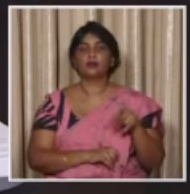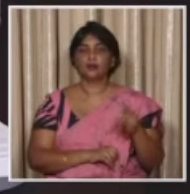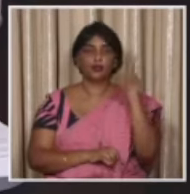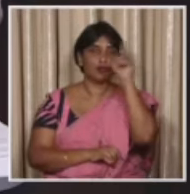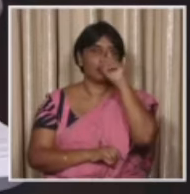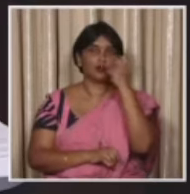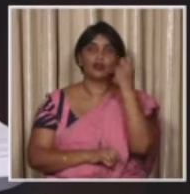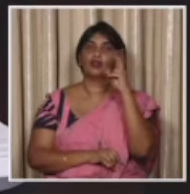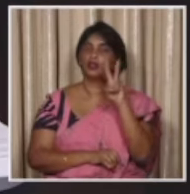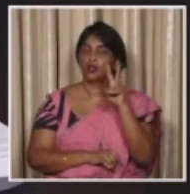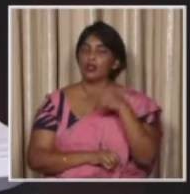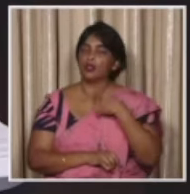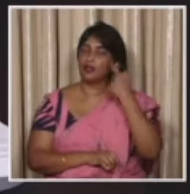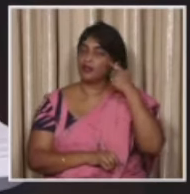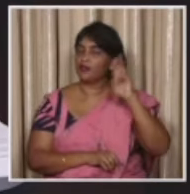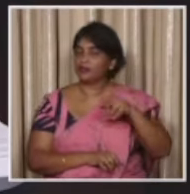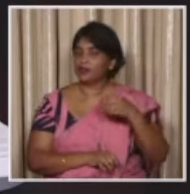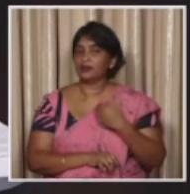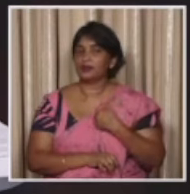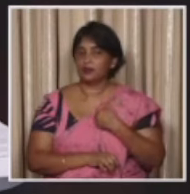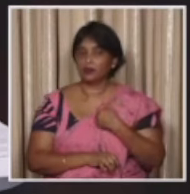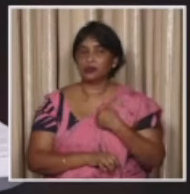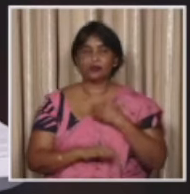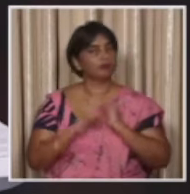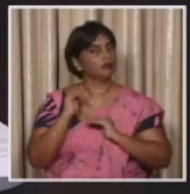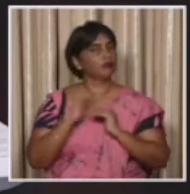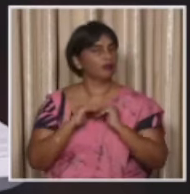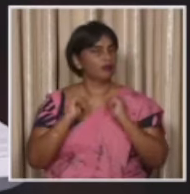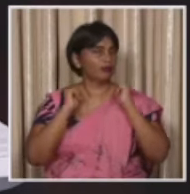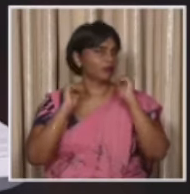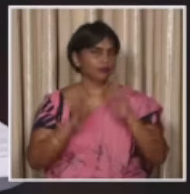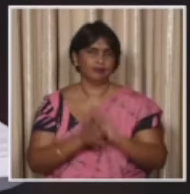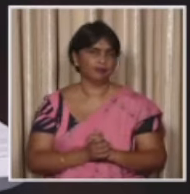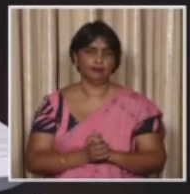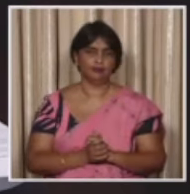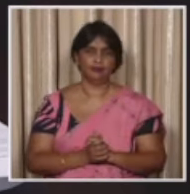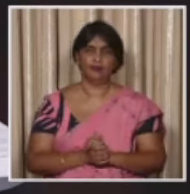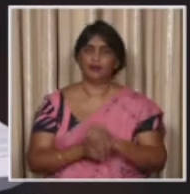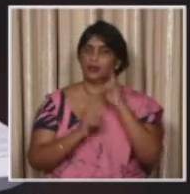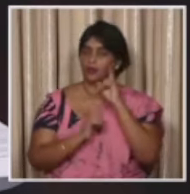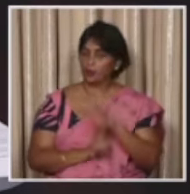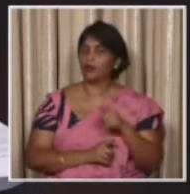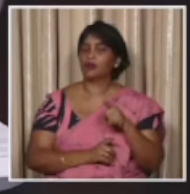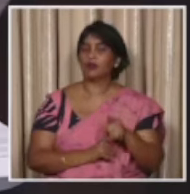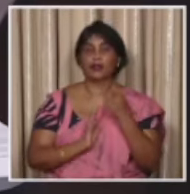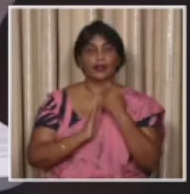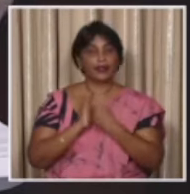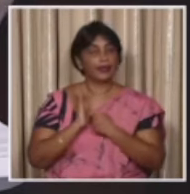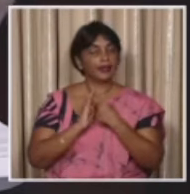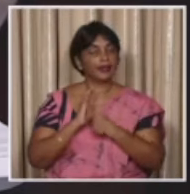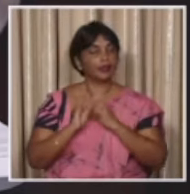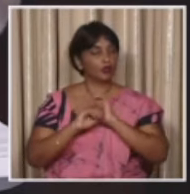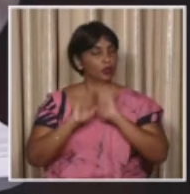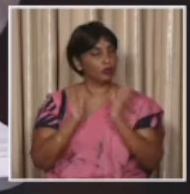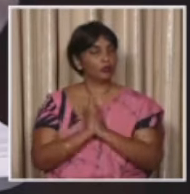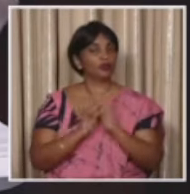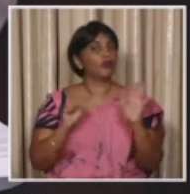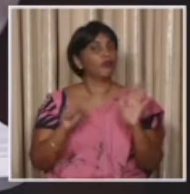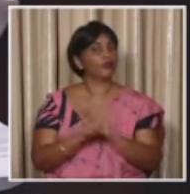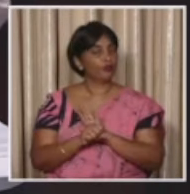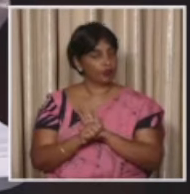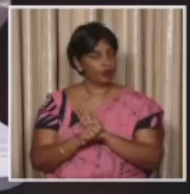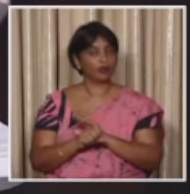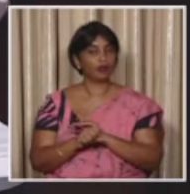මාස 12 අපි විශ්වාස කරනවා එක ප්‍රායෝගික නැහැ. ඒ නිසා මේ කොන්දේසි ටිකත් සම්පූර්ණ කරලා